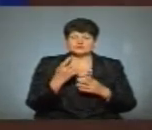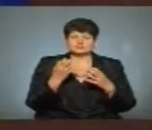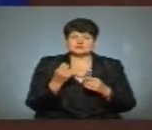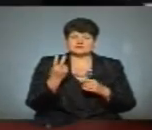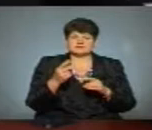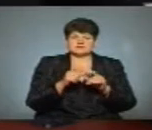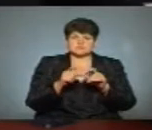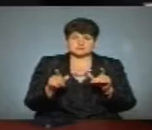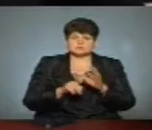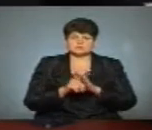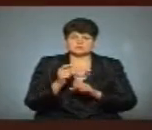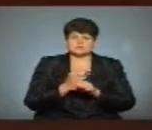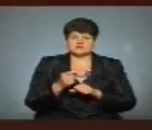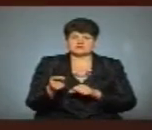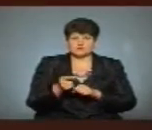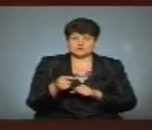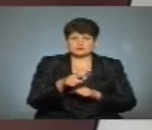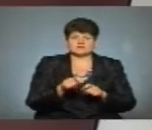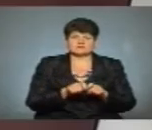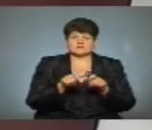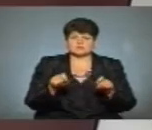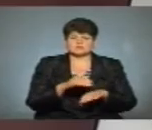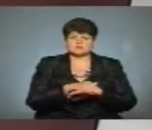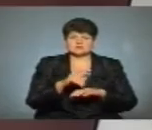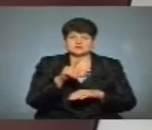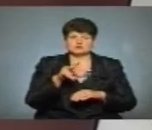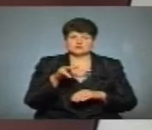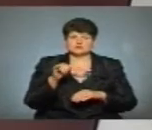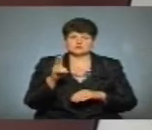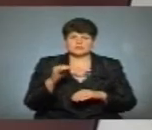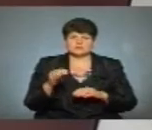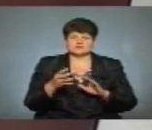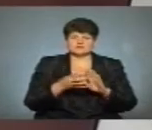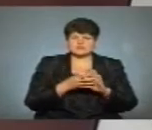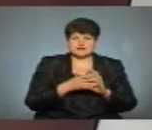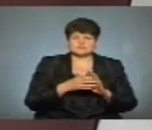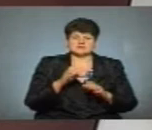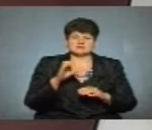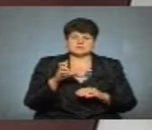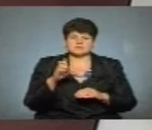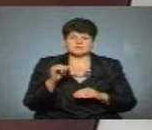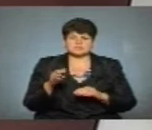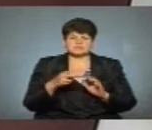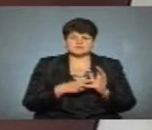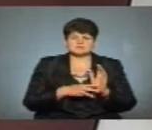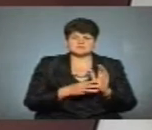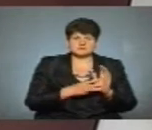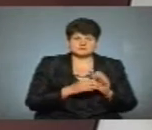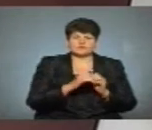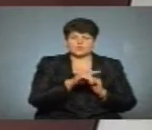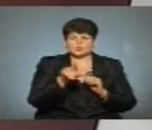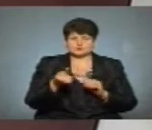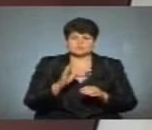2 станції запрацювали в Тернополі. Їх відкрили на вулиці Злуки, 9 та на проспекті Степана Бандери, 88. У кожній з